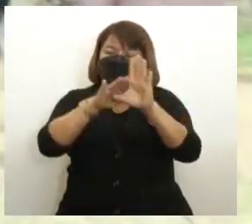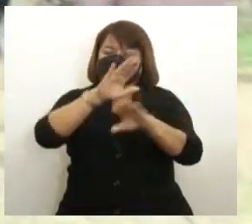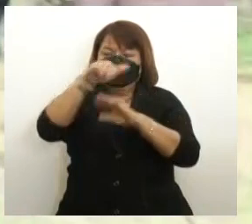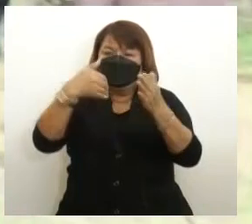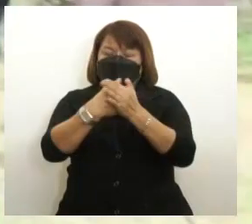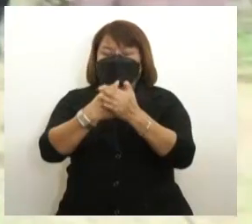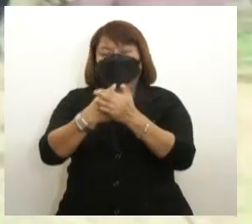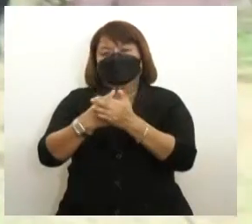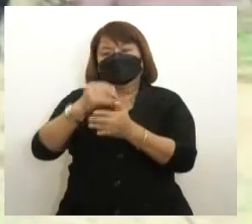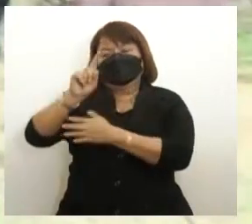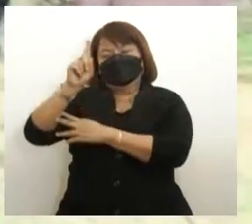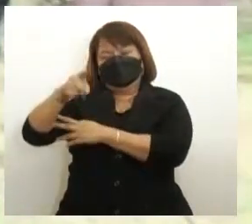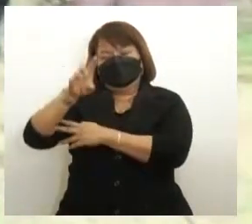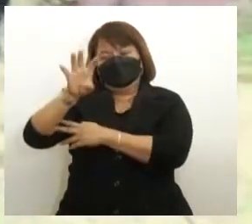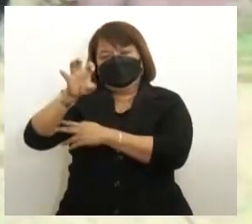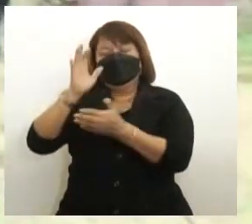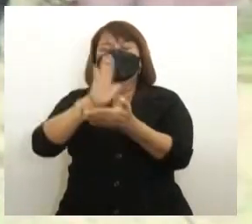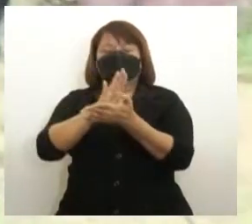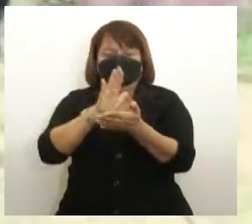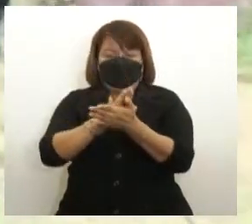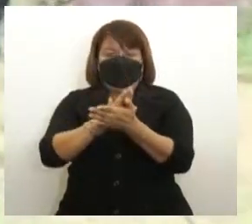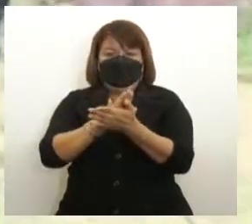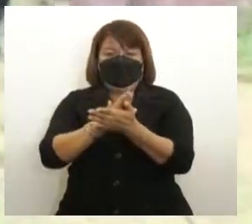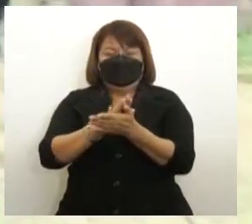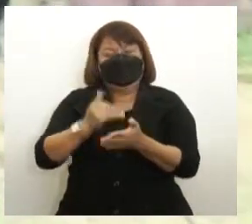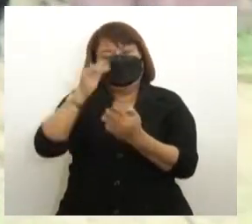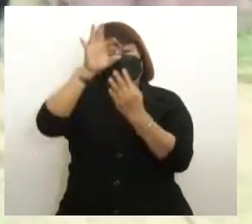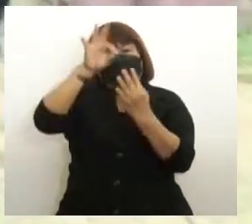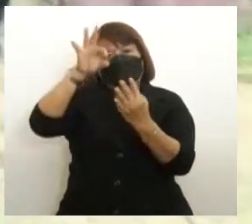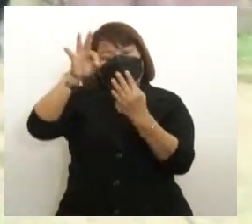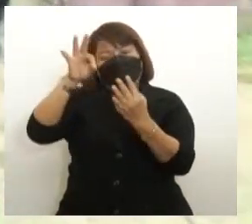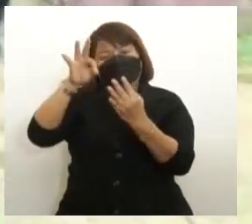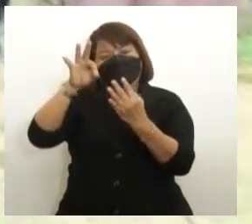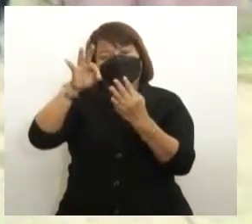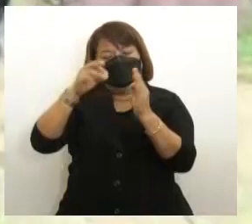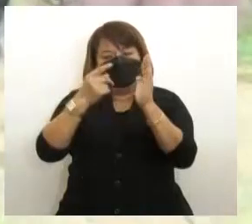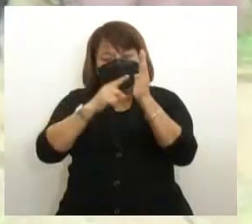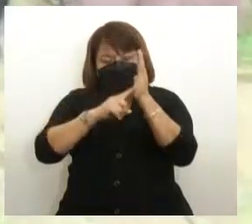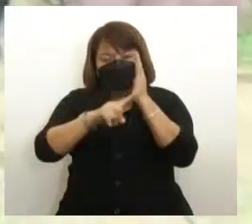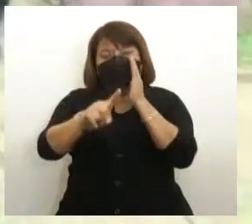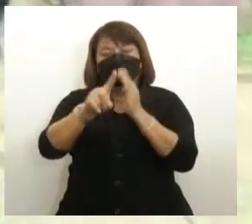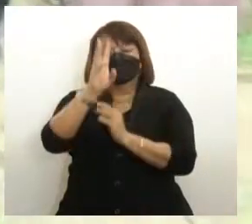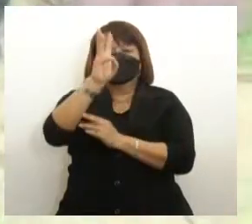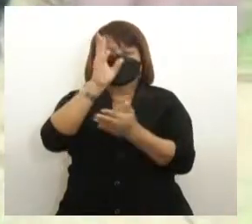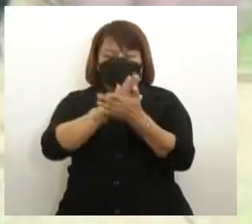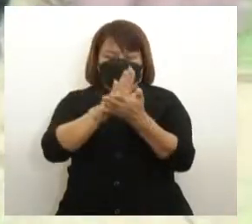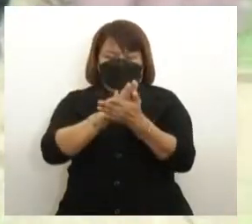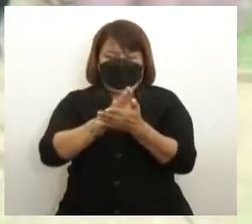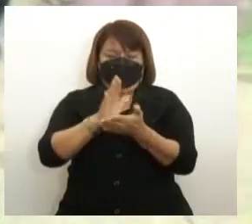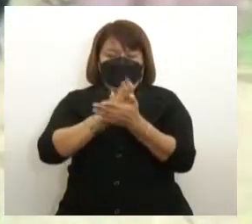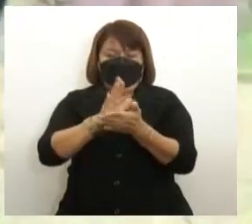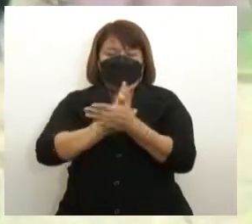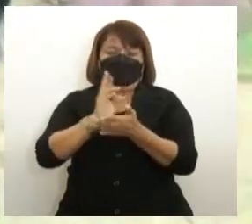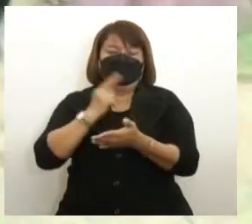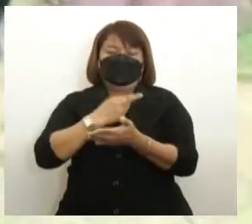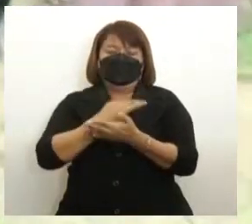บข่าวก็คือประมาณ 1,400 โรงนะครับแล้วเขาก็จะคัดเราแค่ภาคละ6โรงเรียนปรากฏว่าโรงเรียนระวังสวิทย์เนี่ยนะครับไ